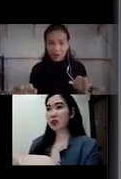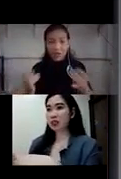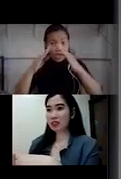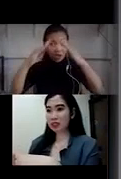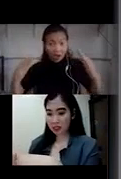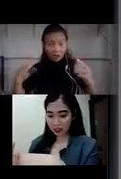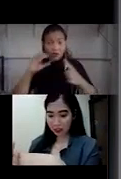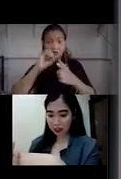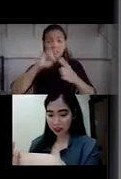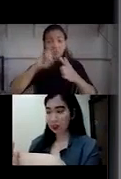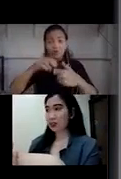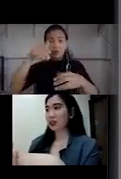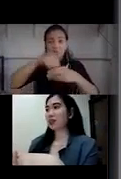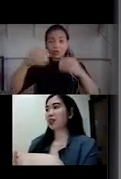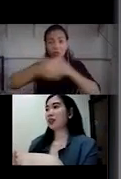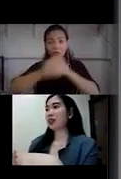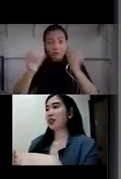So,